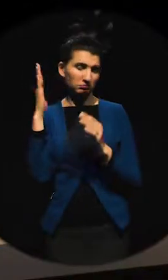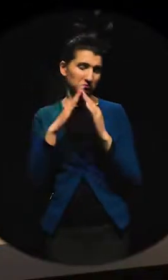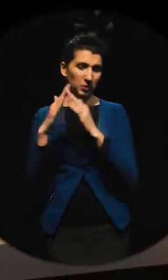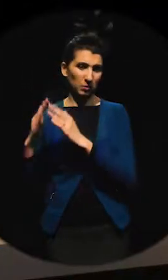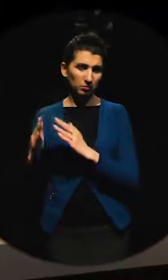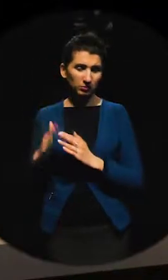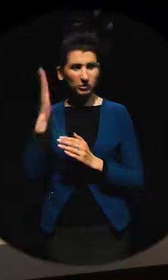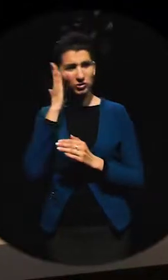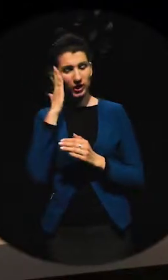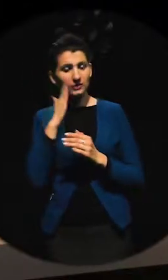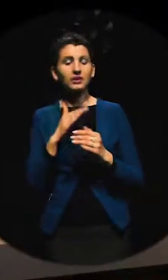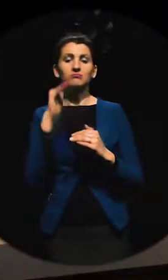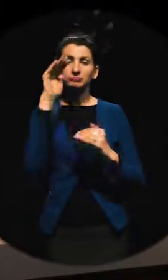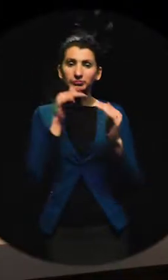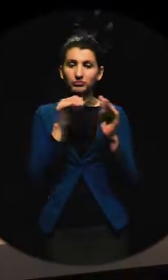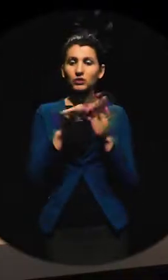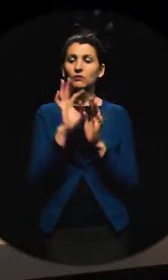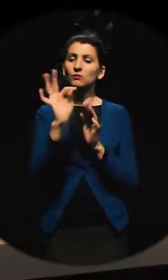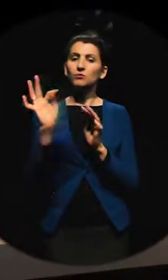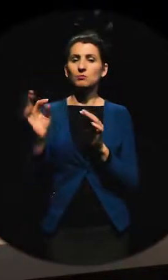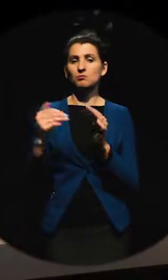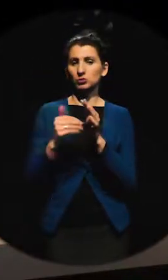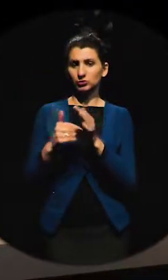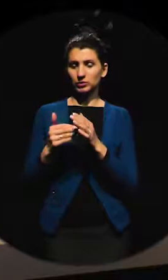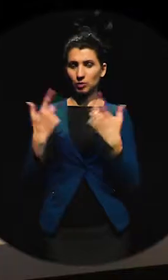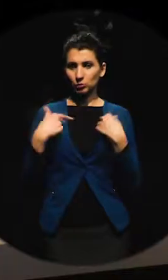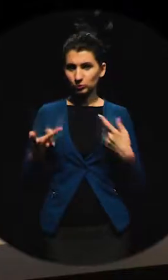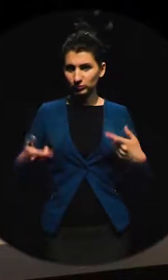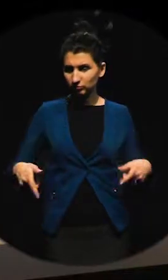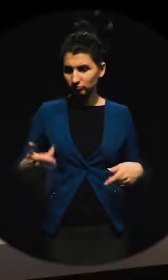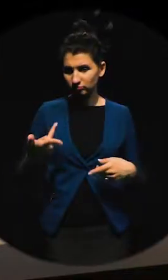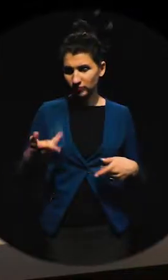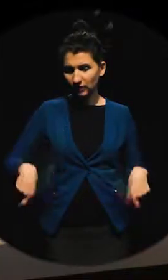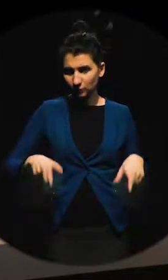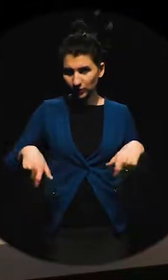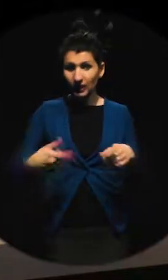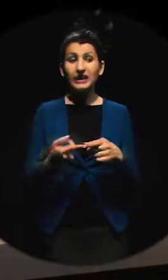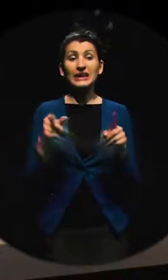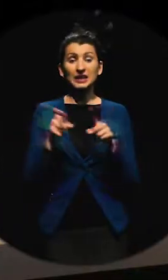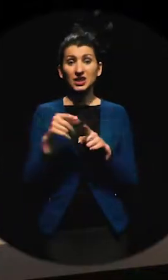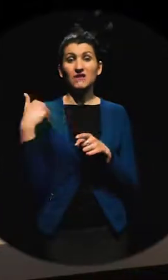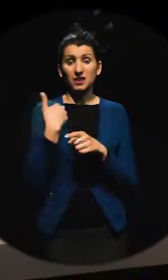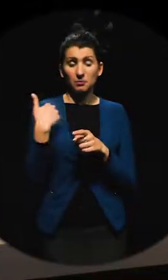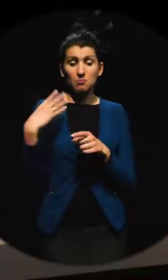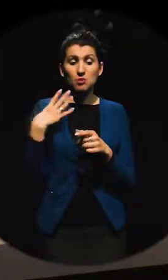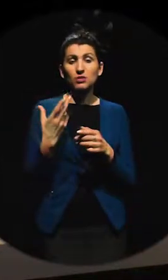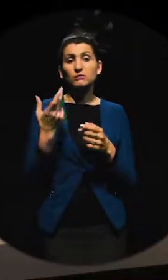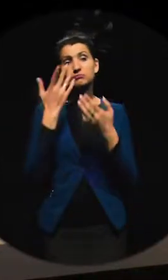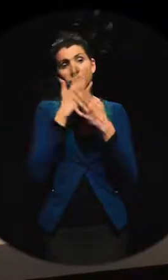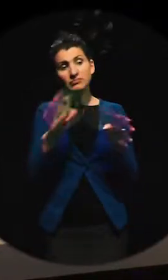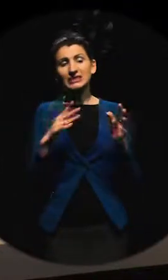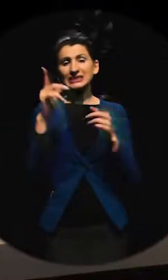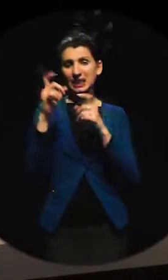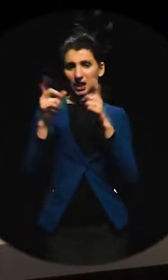do ich potrzeb. I w Wielkiej Brytanii pojawiły się zdjęcia z